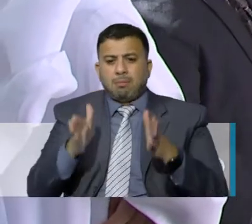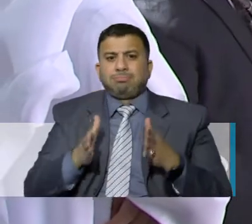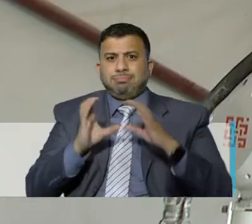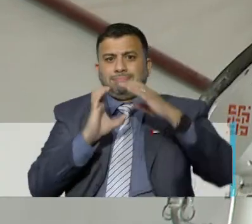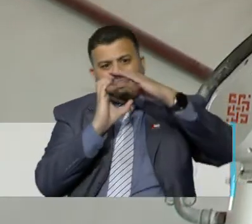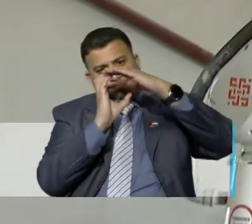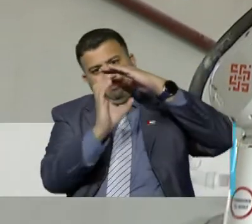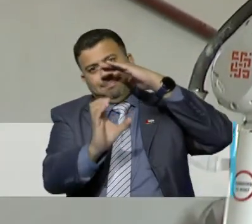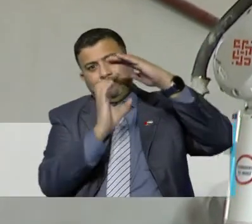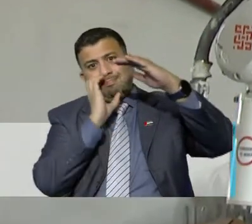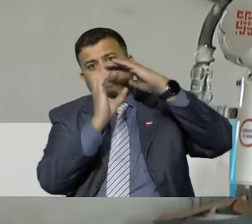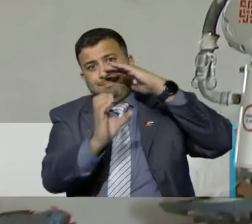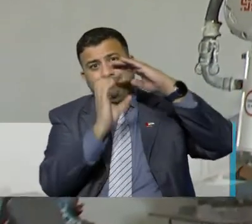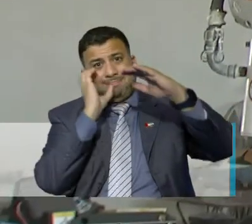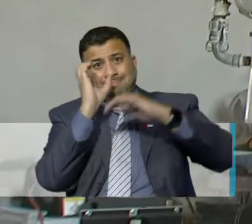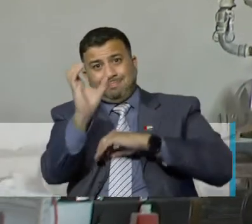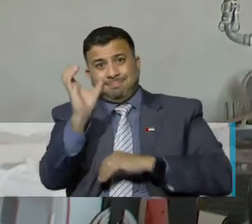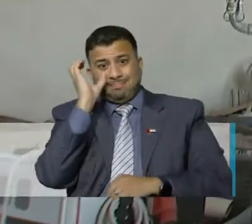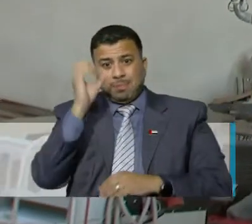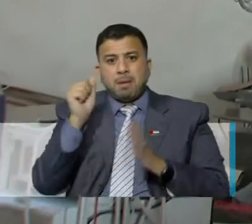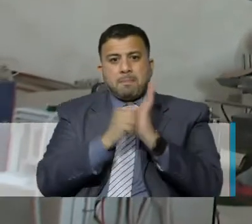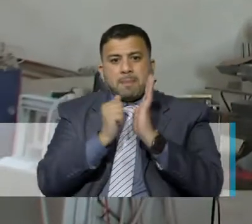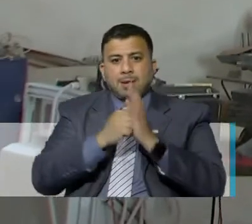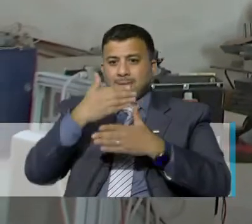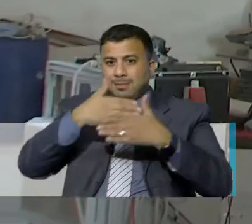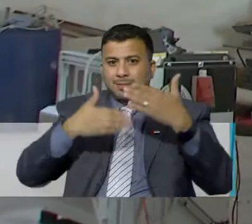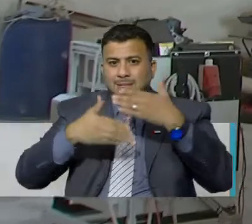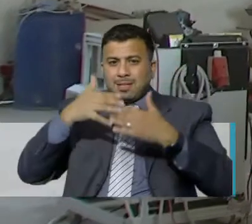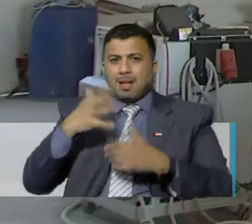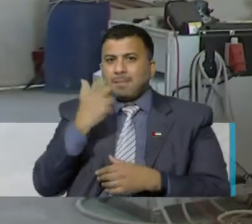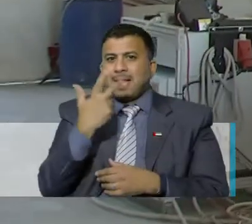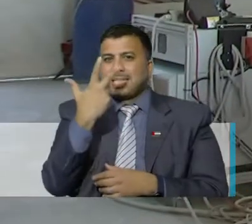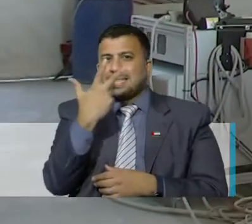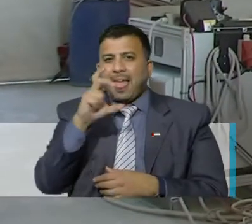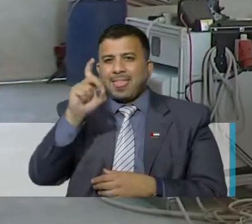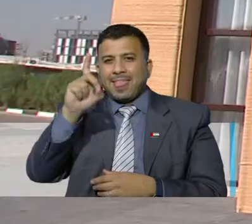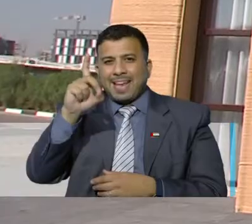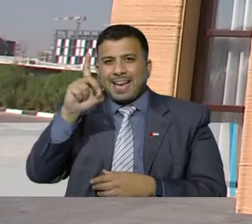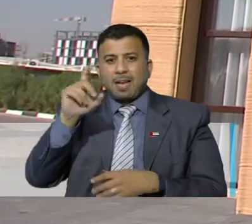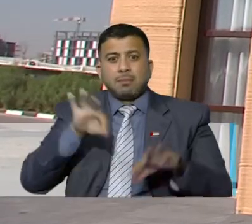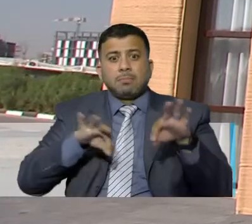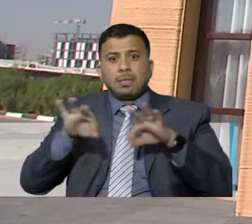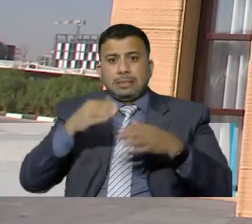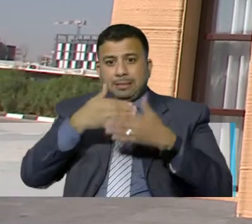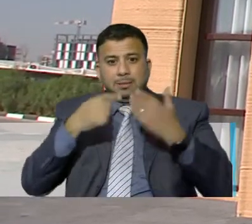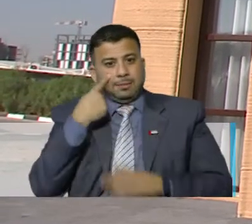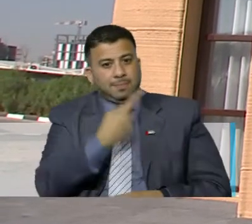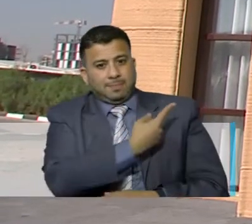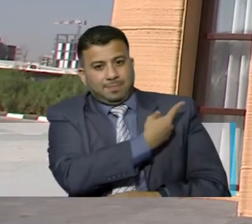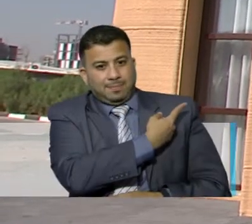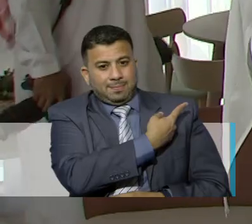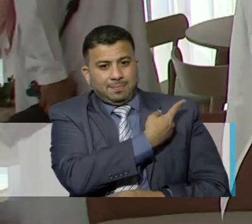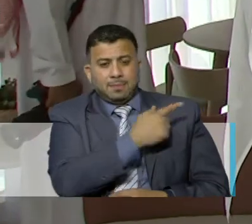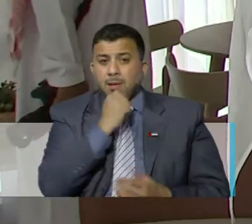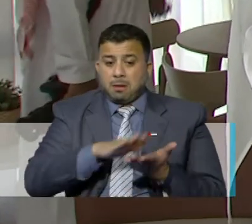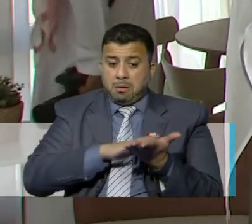المعلقة والمنزل الذي تم بناؤه بتقنيات الطباعة ثلاثية الأبعاد بهندسة معمارية تراثية